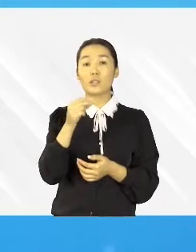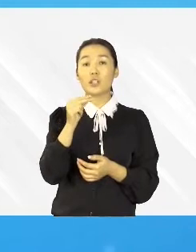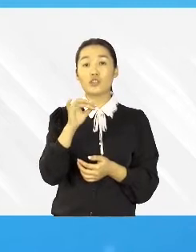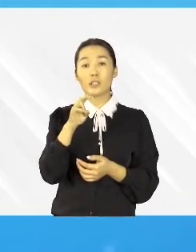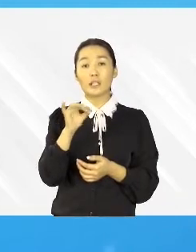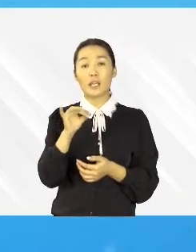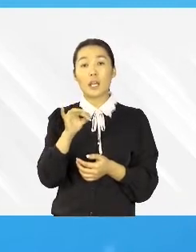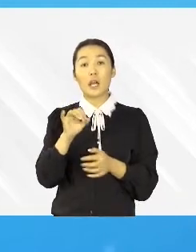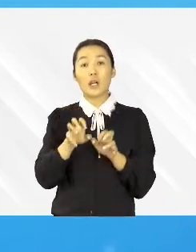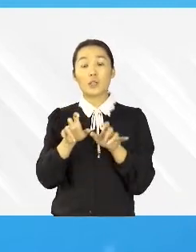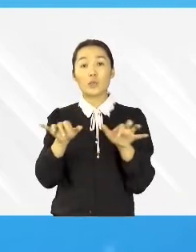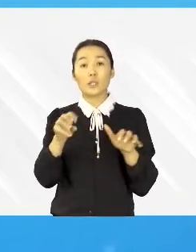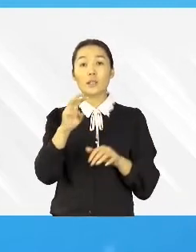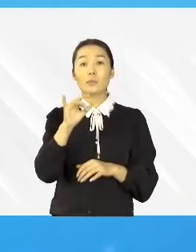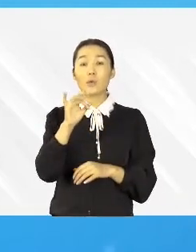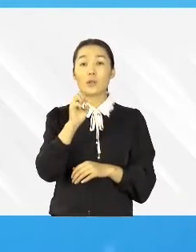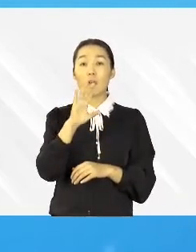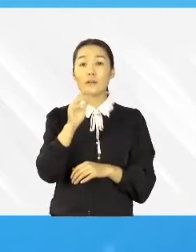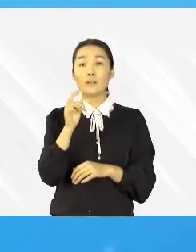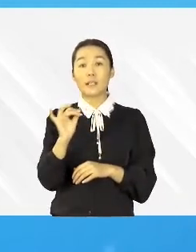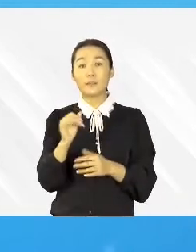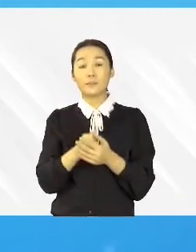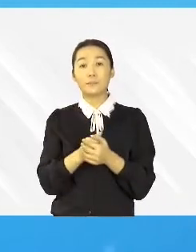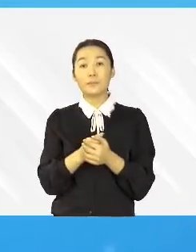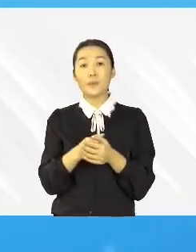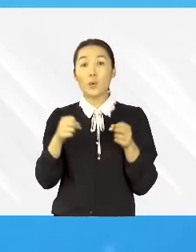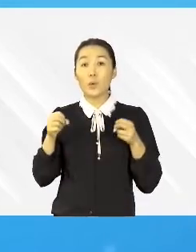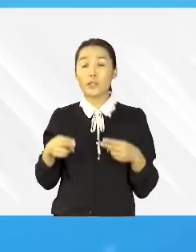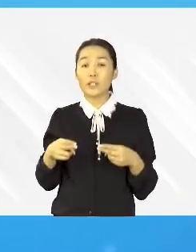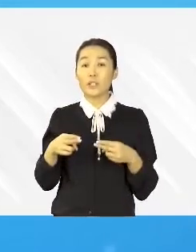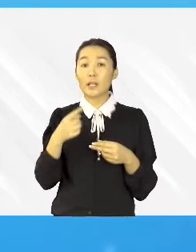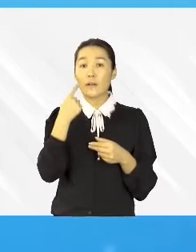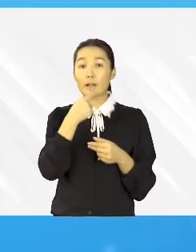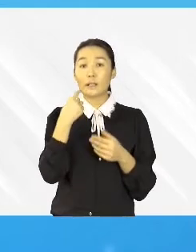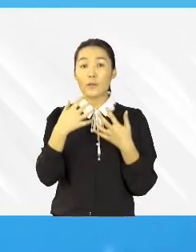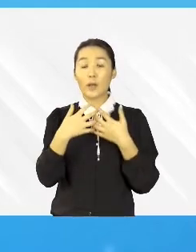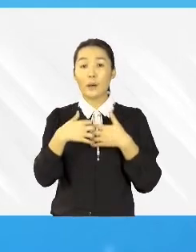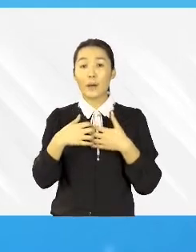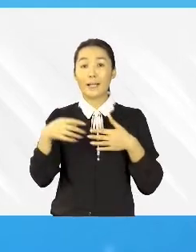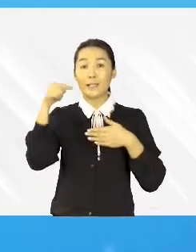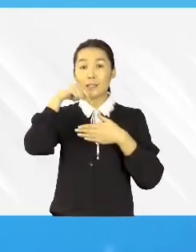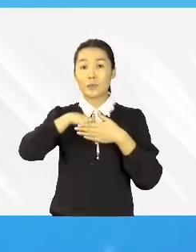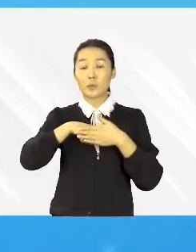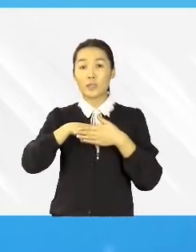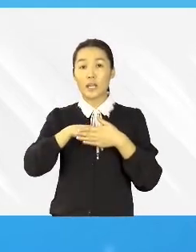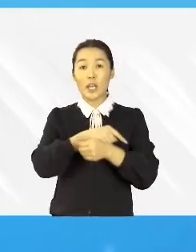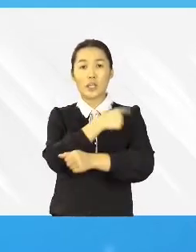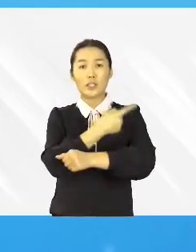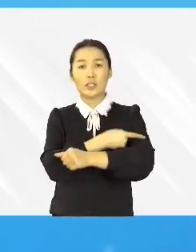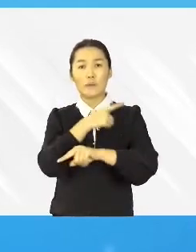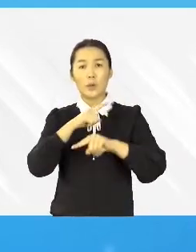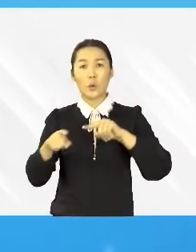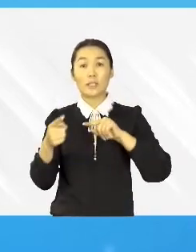рогохвосты, пилильщики, муравьи. У хищников ротовой аппарат вооружен изнутри сильными и острыми зубцами,